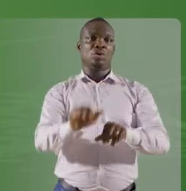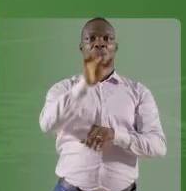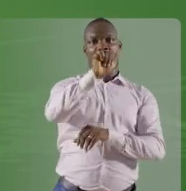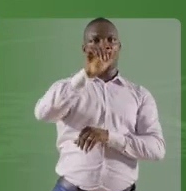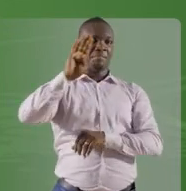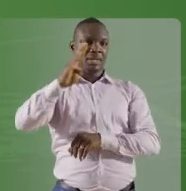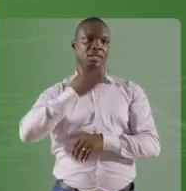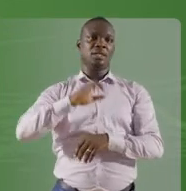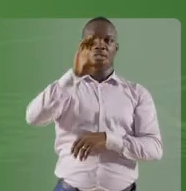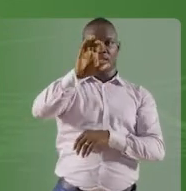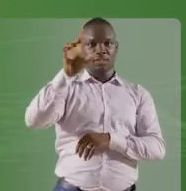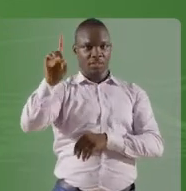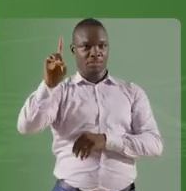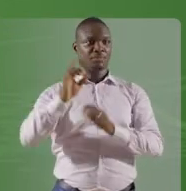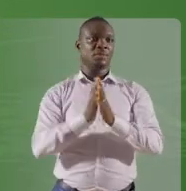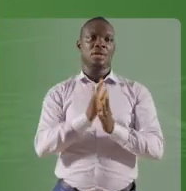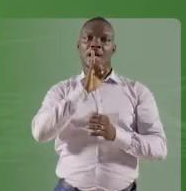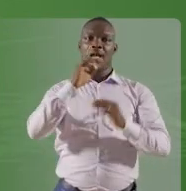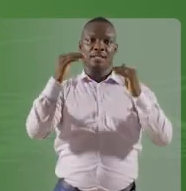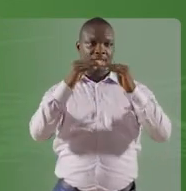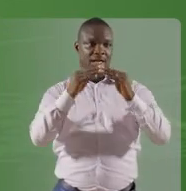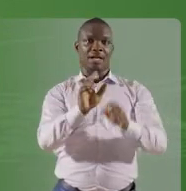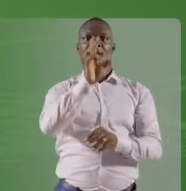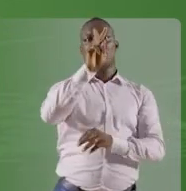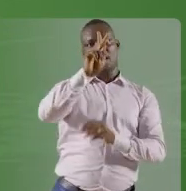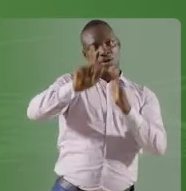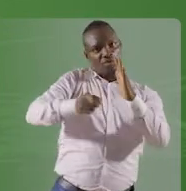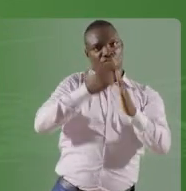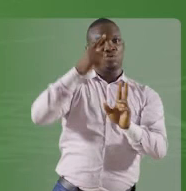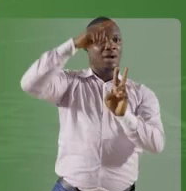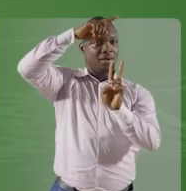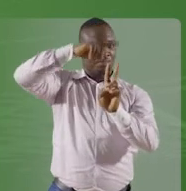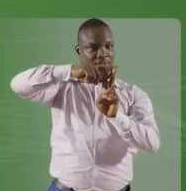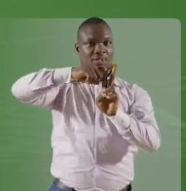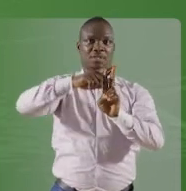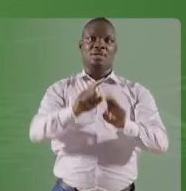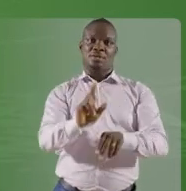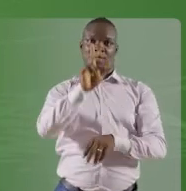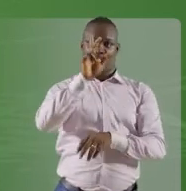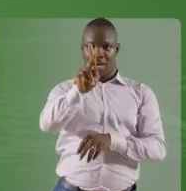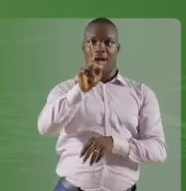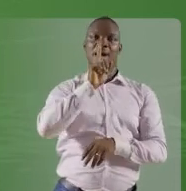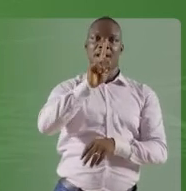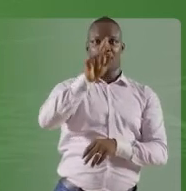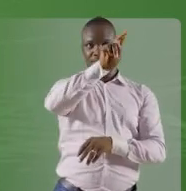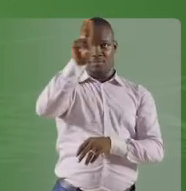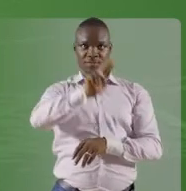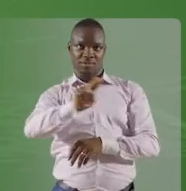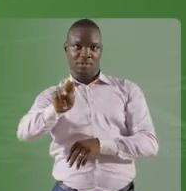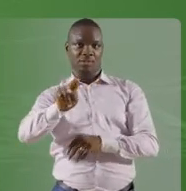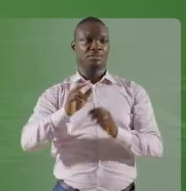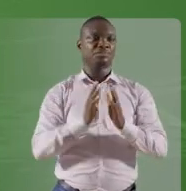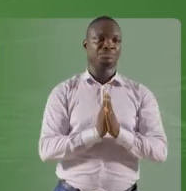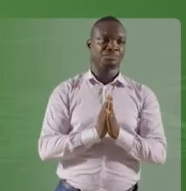orienté ABCD est égal à K fois pi, avec K un entier relatif.